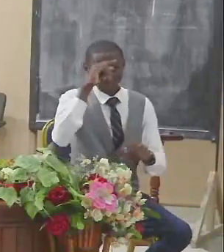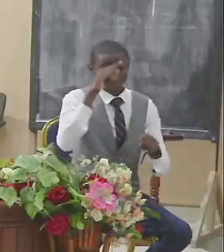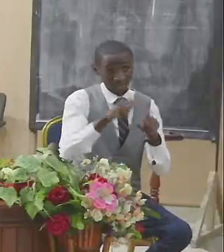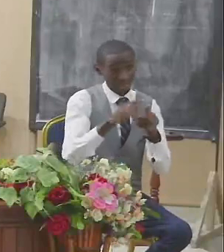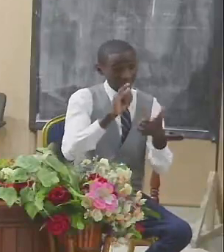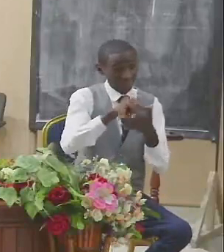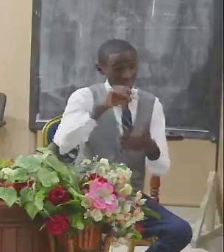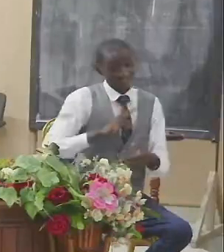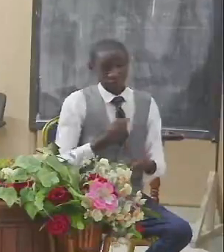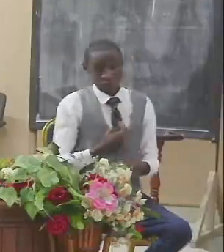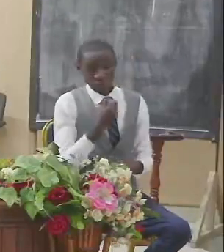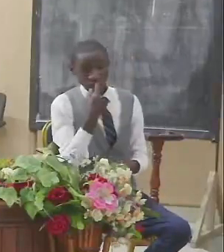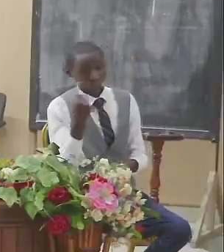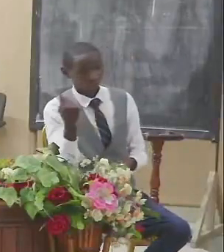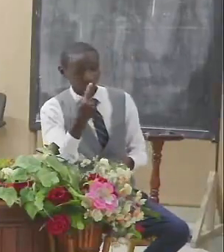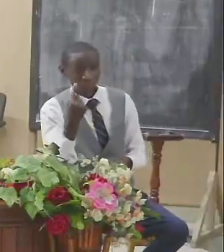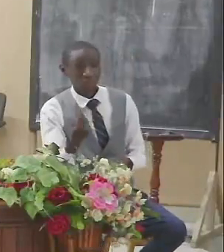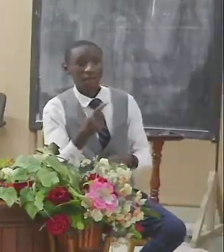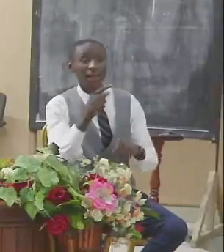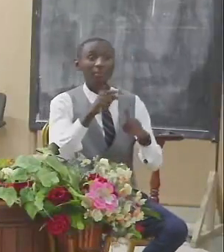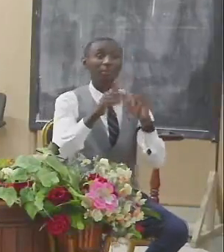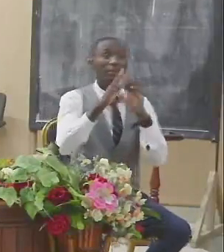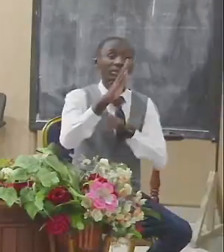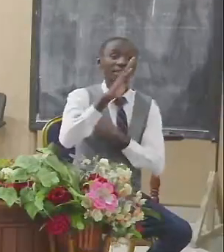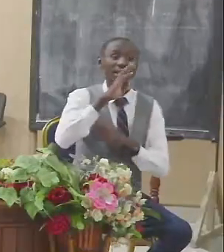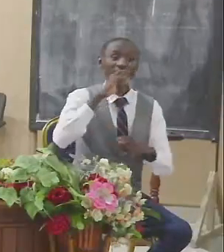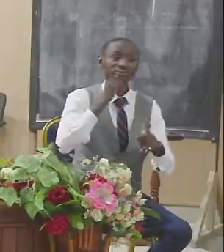n'asema que c'est ce que nous avons toujours dit.